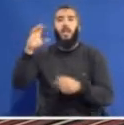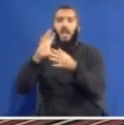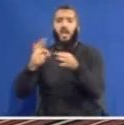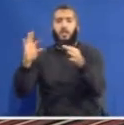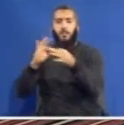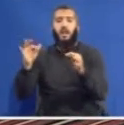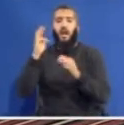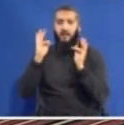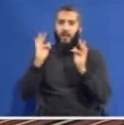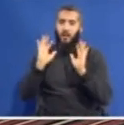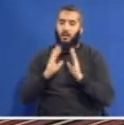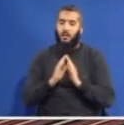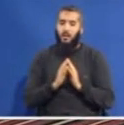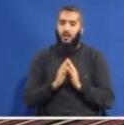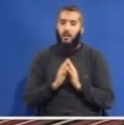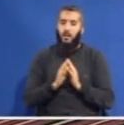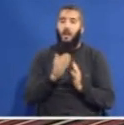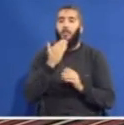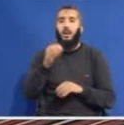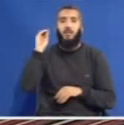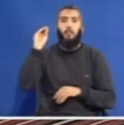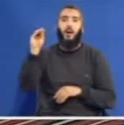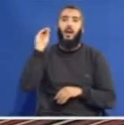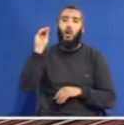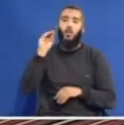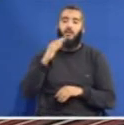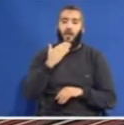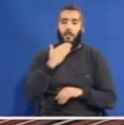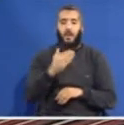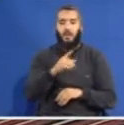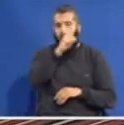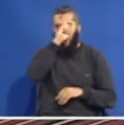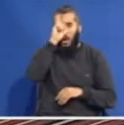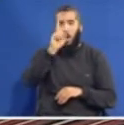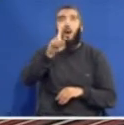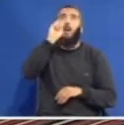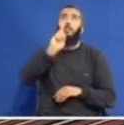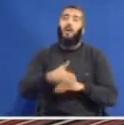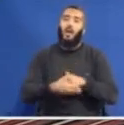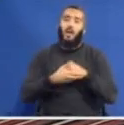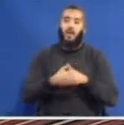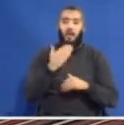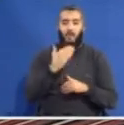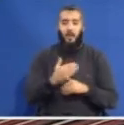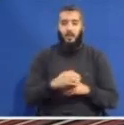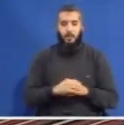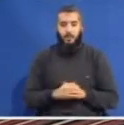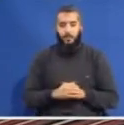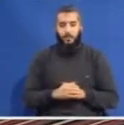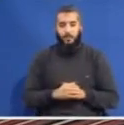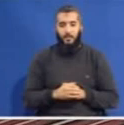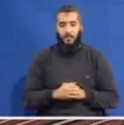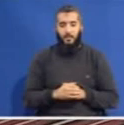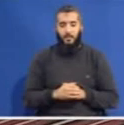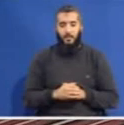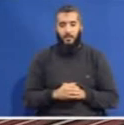القضيه ويوجهك هكا. بارك الله فيك. مرحبا عمي علي وربي ان شاء الله يسدد الخطى. والله بالدرع باش يديتكم والله